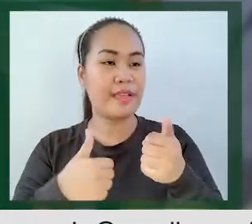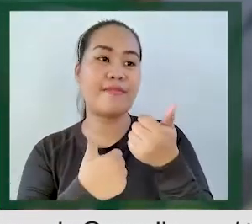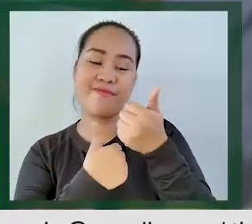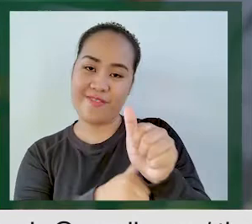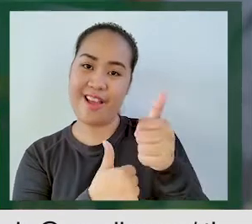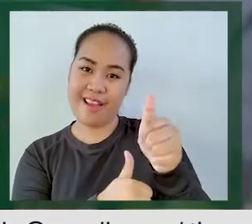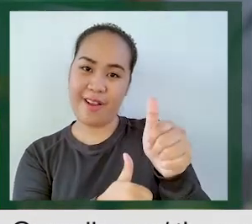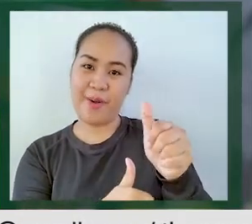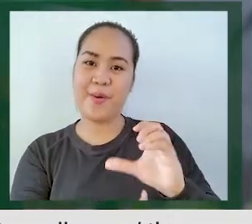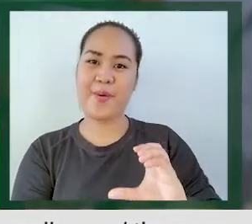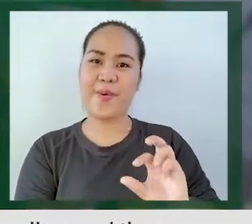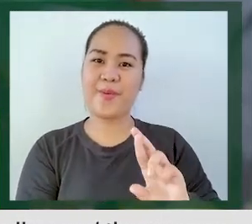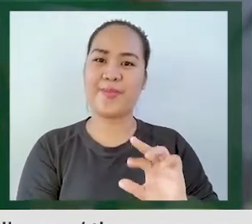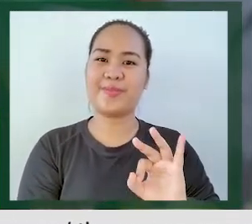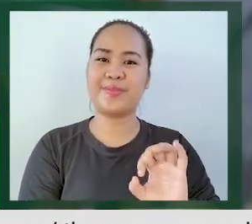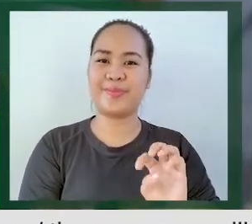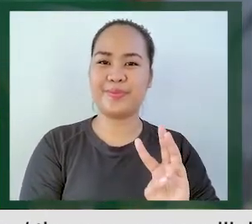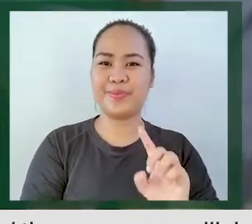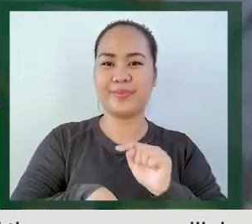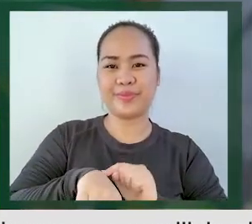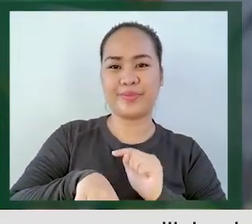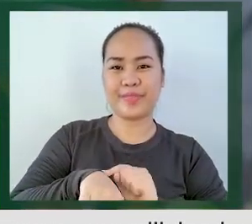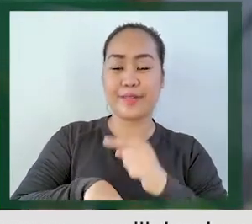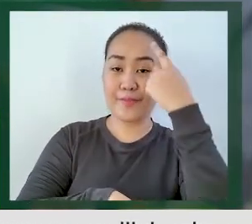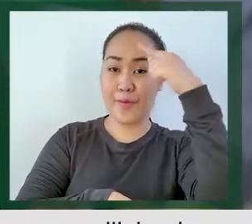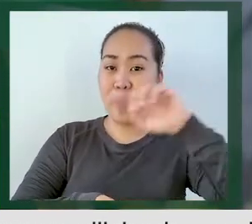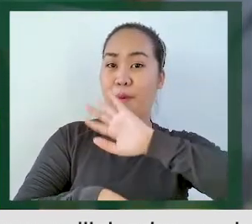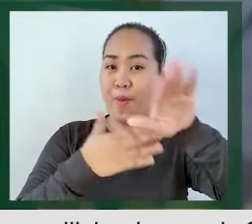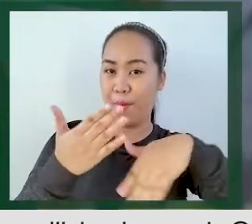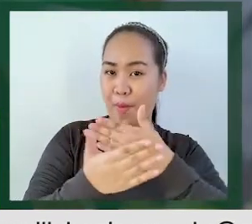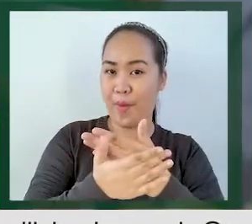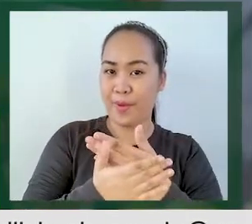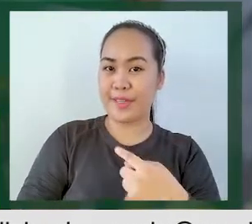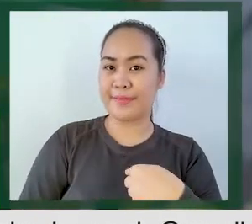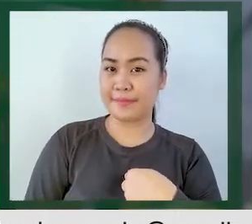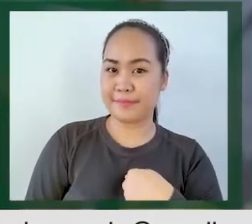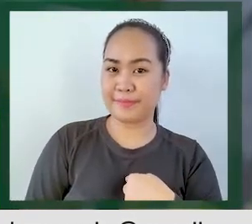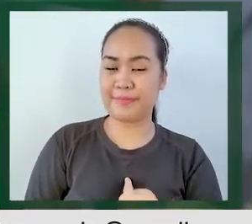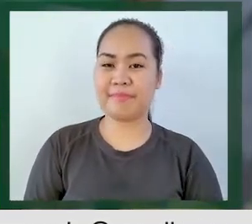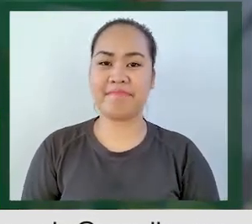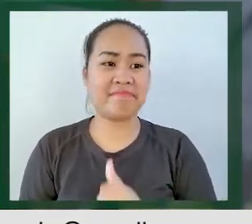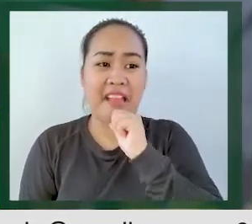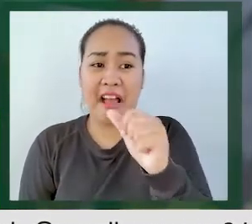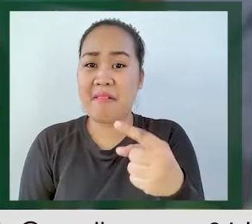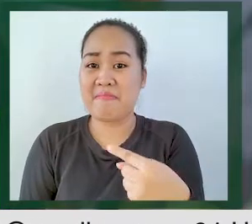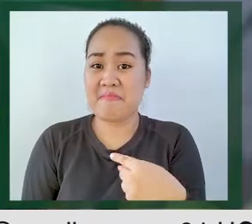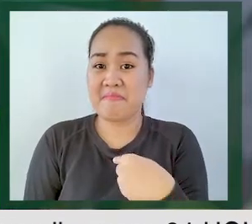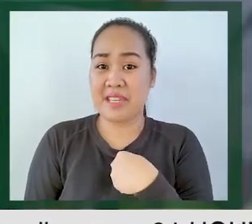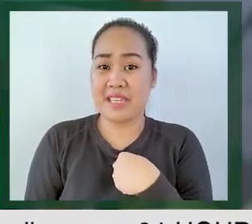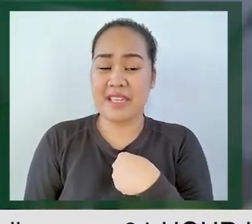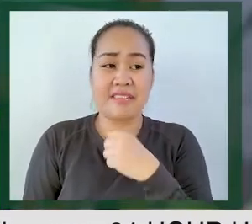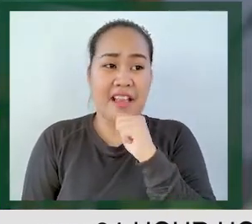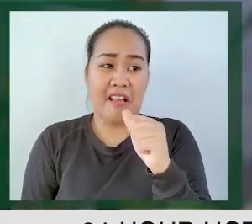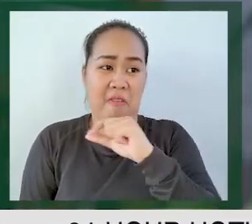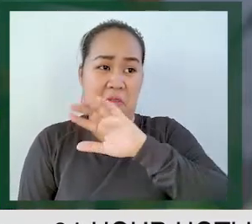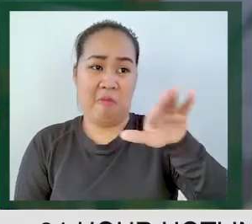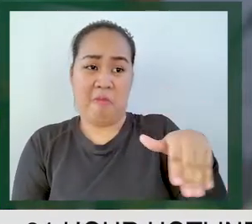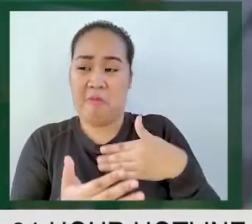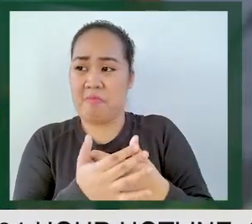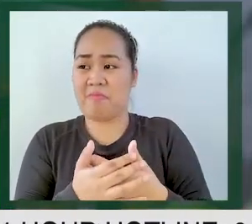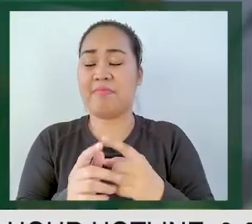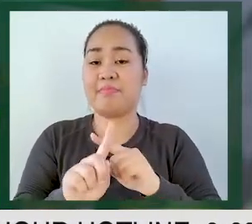no, dito po sa ating barangay. Para sa atin naman po ito. Hindi lamang po ito para tayo